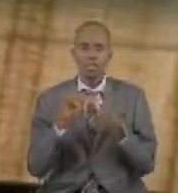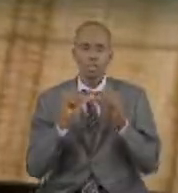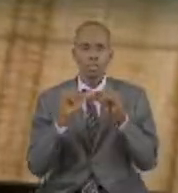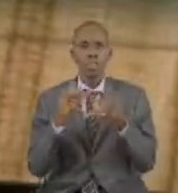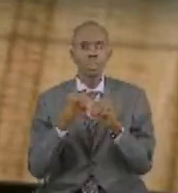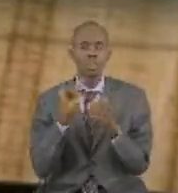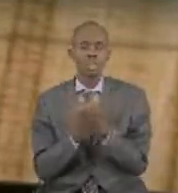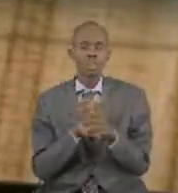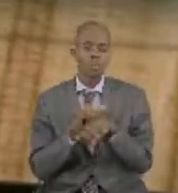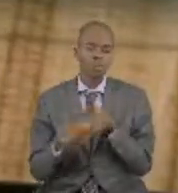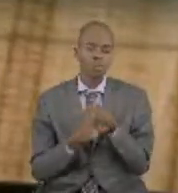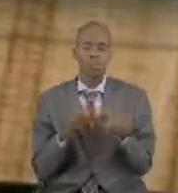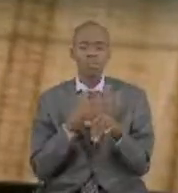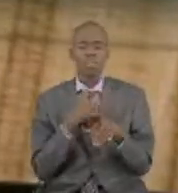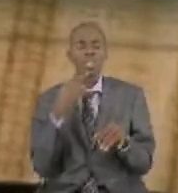cette tromperie, dans le mensonge,